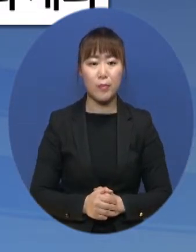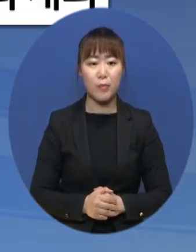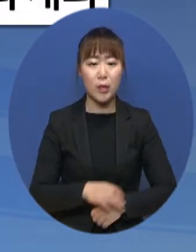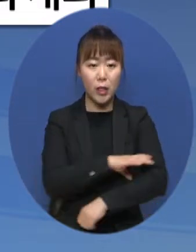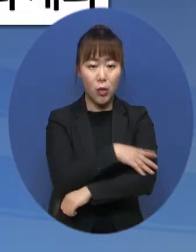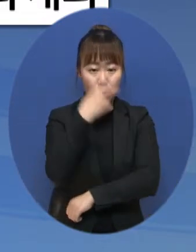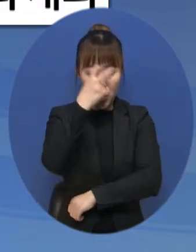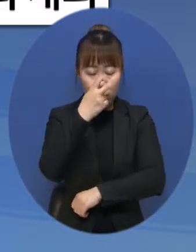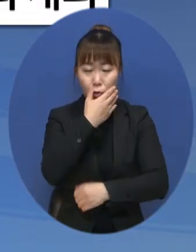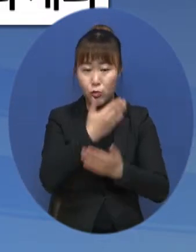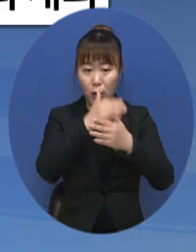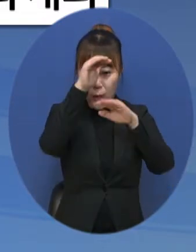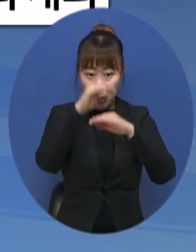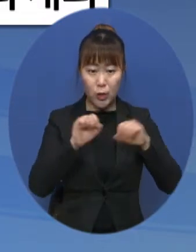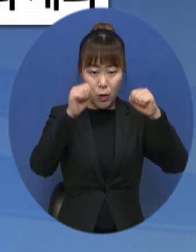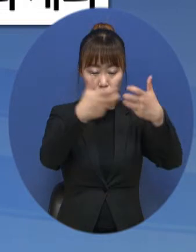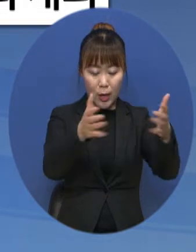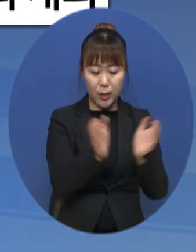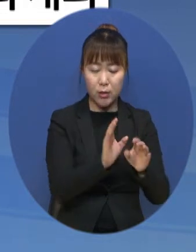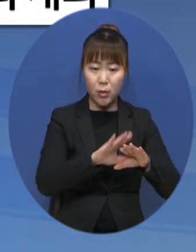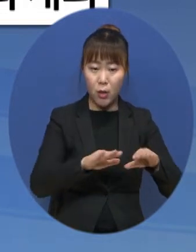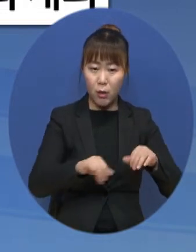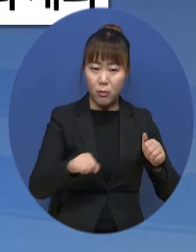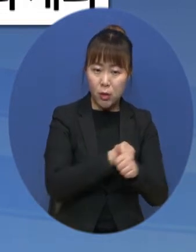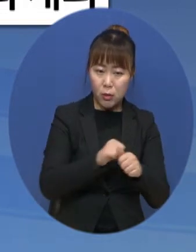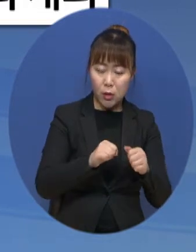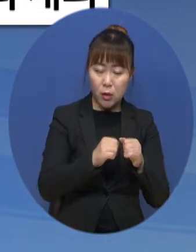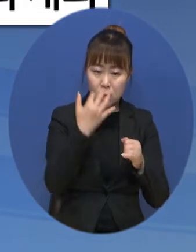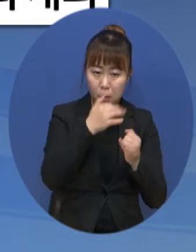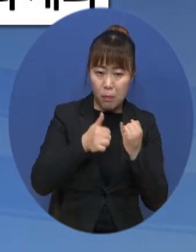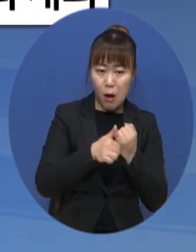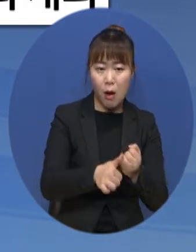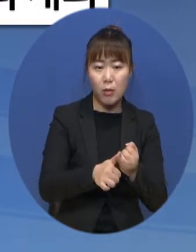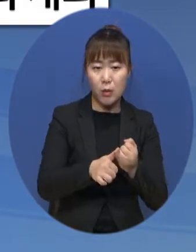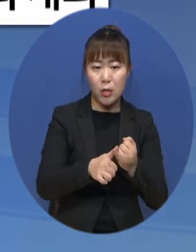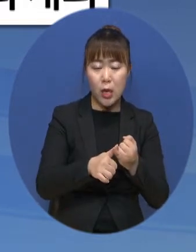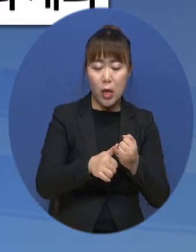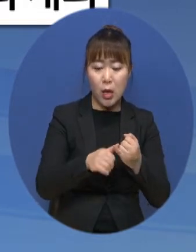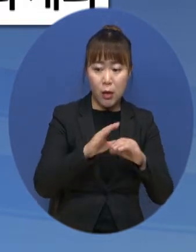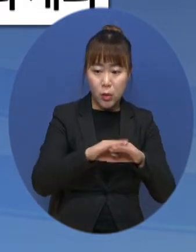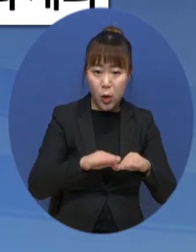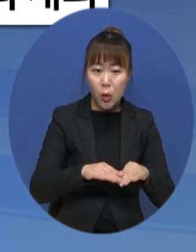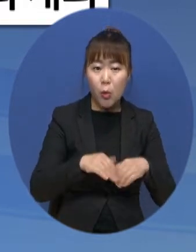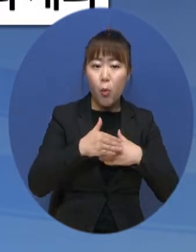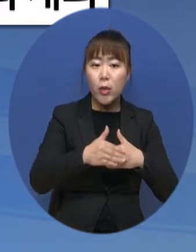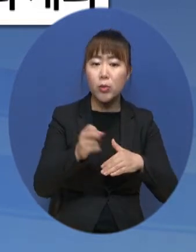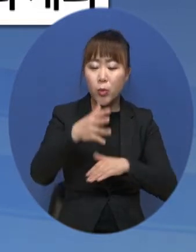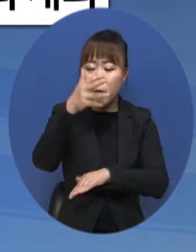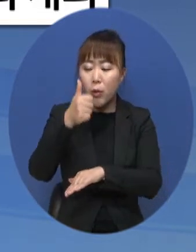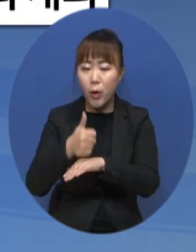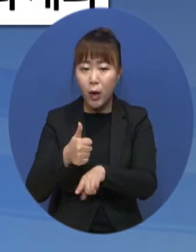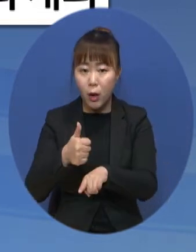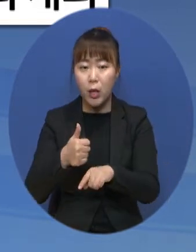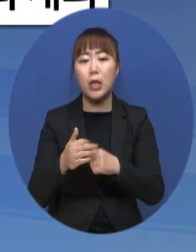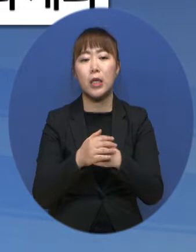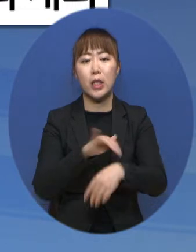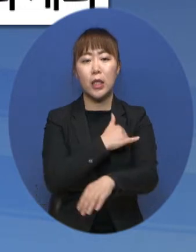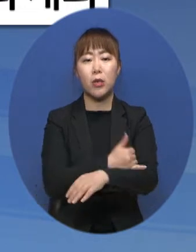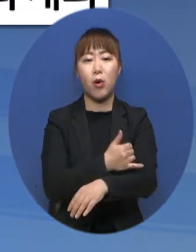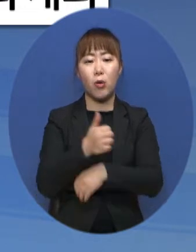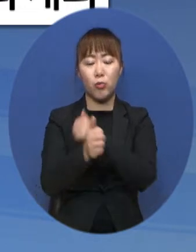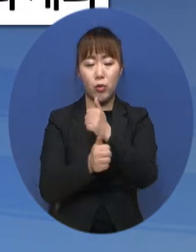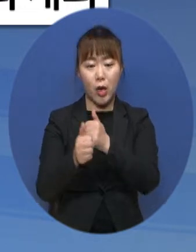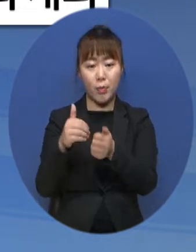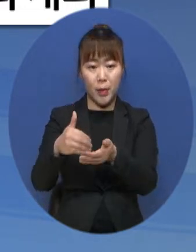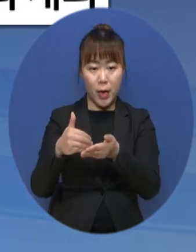직권조사의 주요 내용은 체육단체에서 처리한 폭력, 성폭력 사건의 처리 과정과 결과를 비롯해 최근 인권위에 제기된